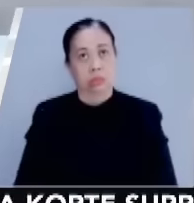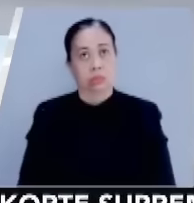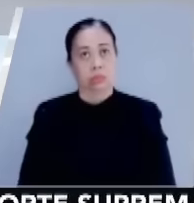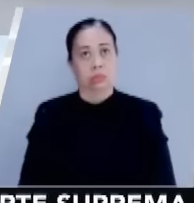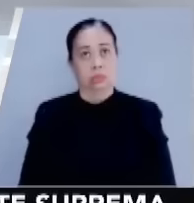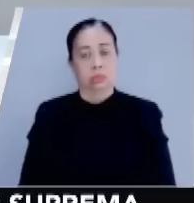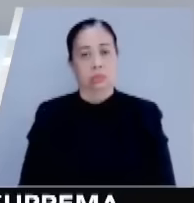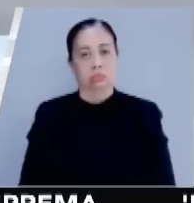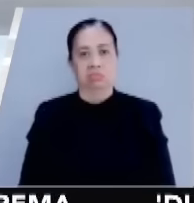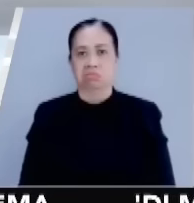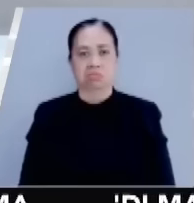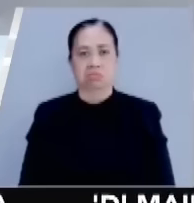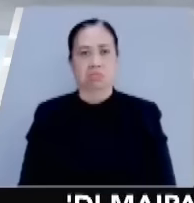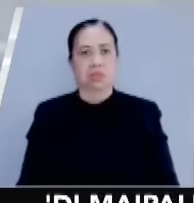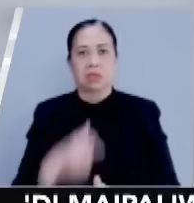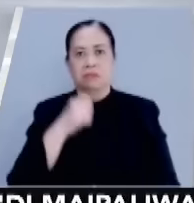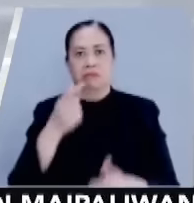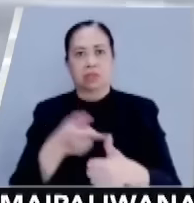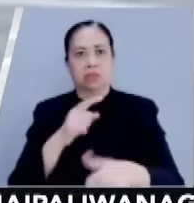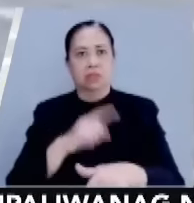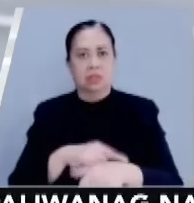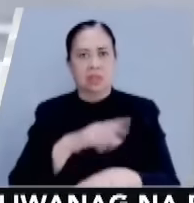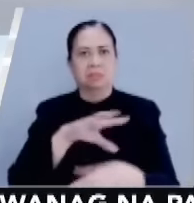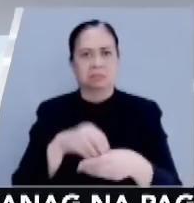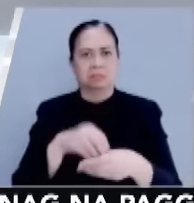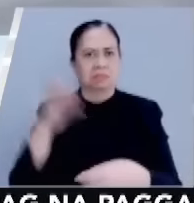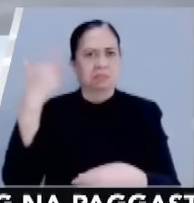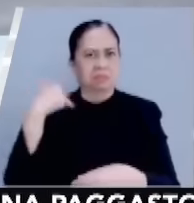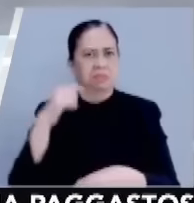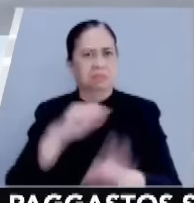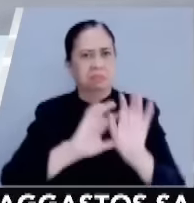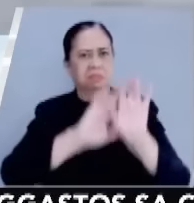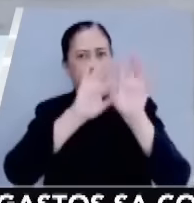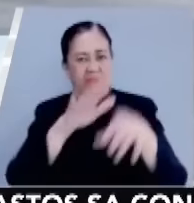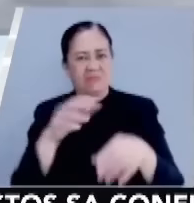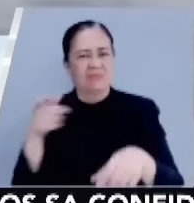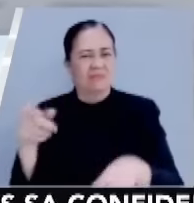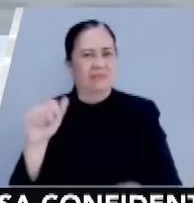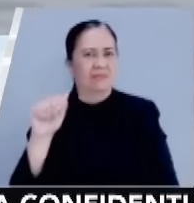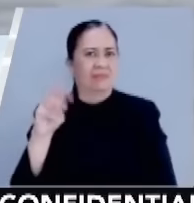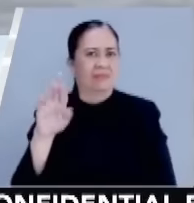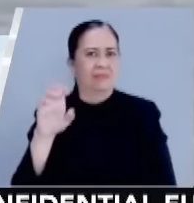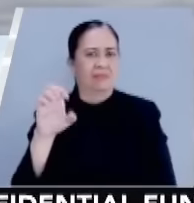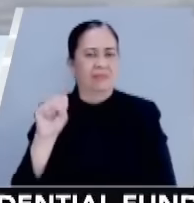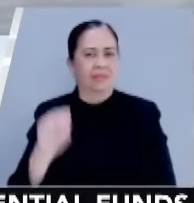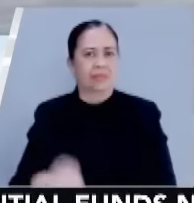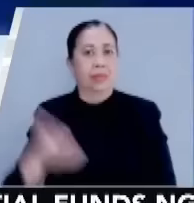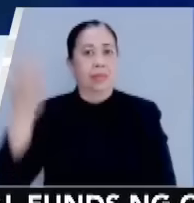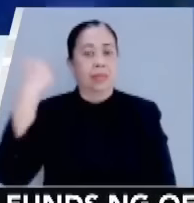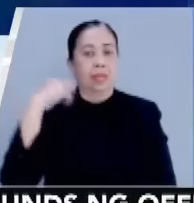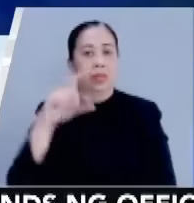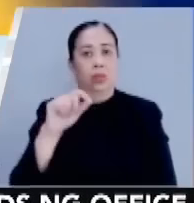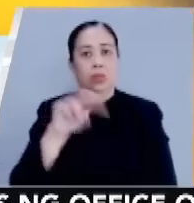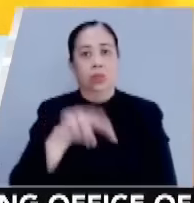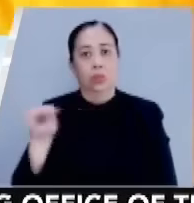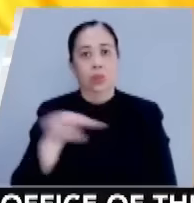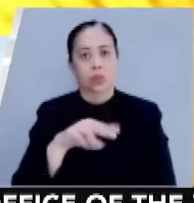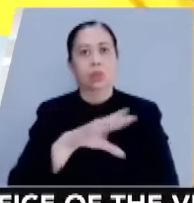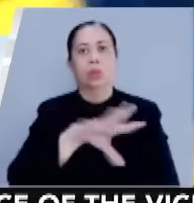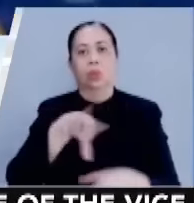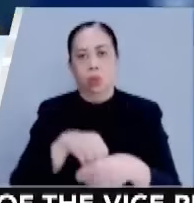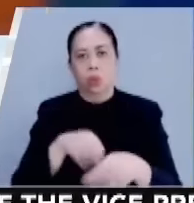Hindi itong unang beses na nasangkot sa gulo dahil sa basketball si Amores. Noong 2022, nasangkot din sa gulo